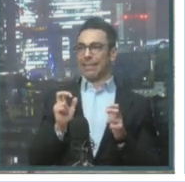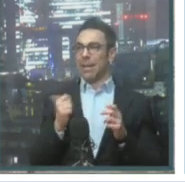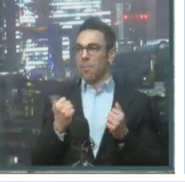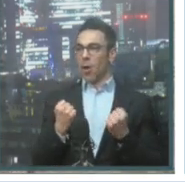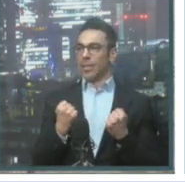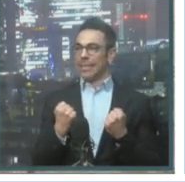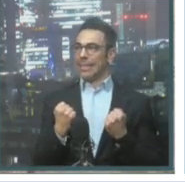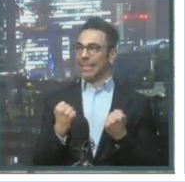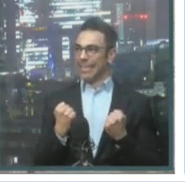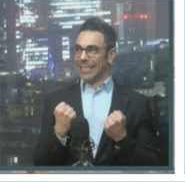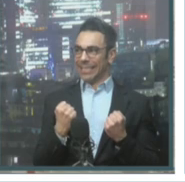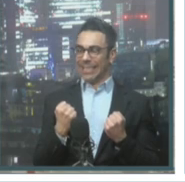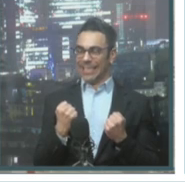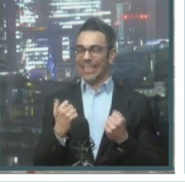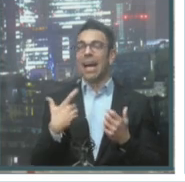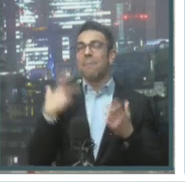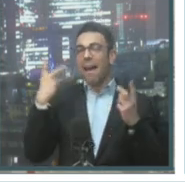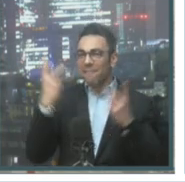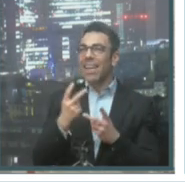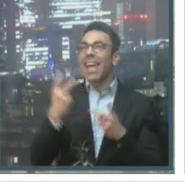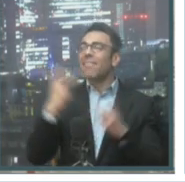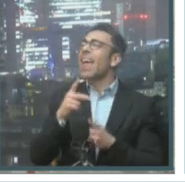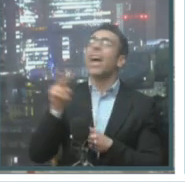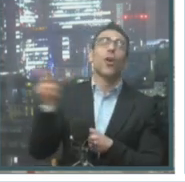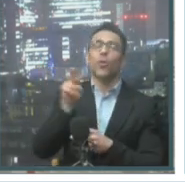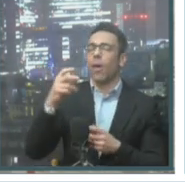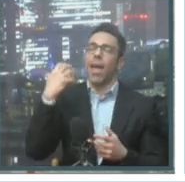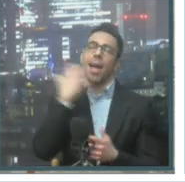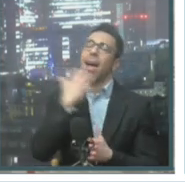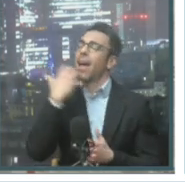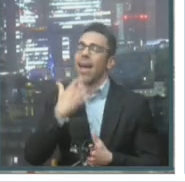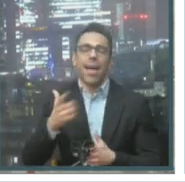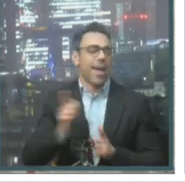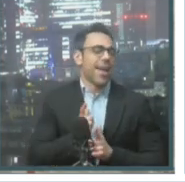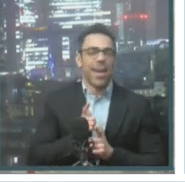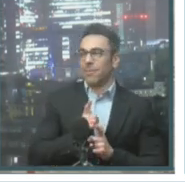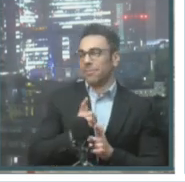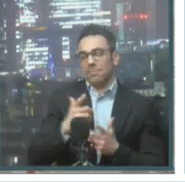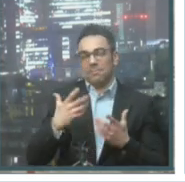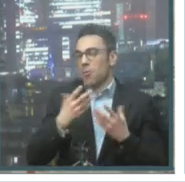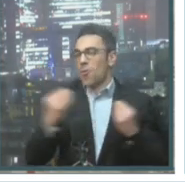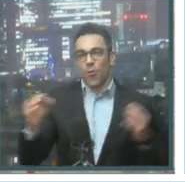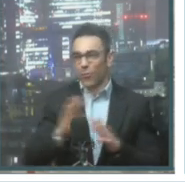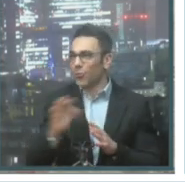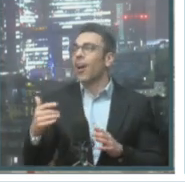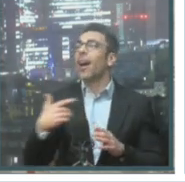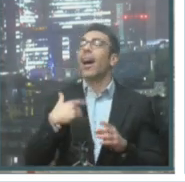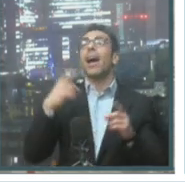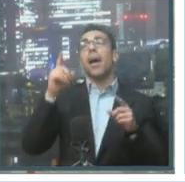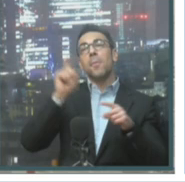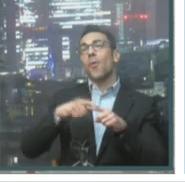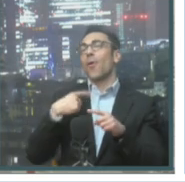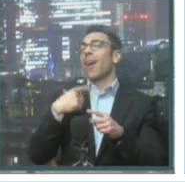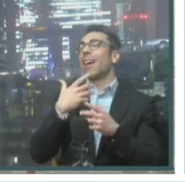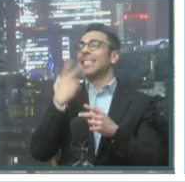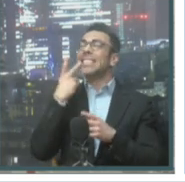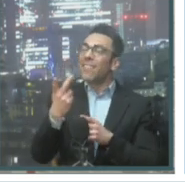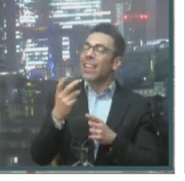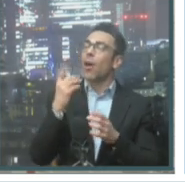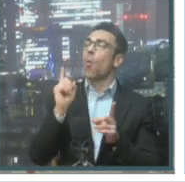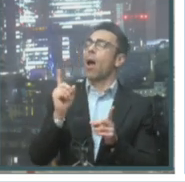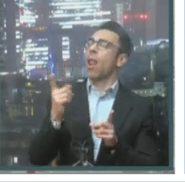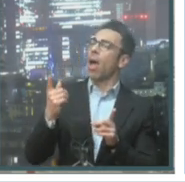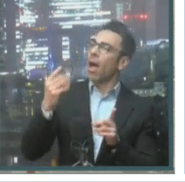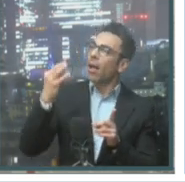in tensione oggi piove sicuro che fanno comuni da ridere se vado a vedere tantissimo fanno e soprattutto si vede veramente il talento